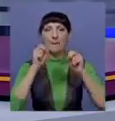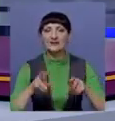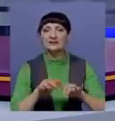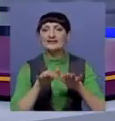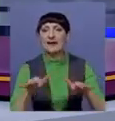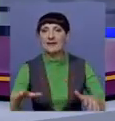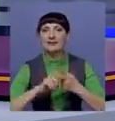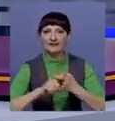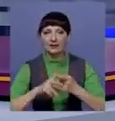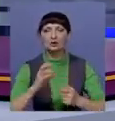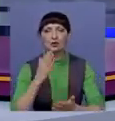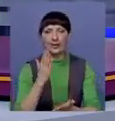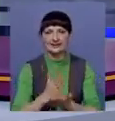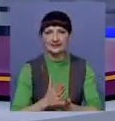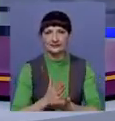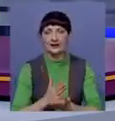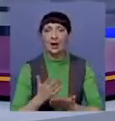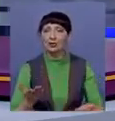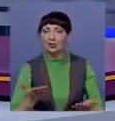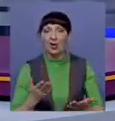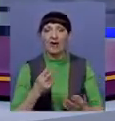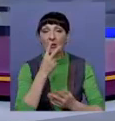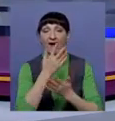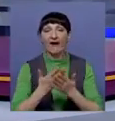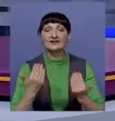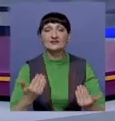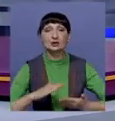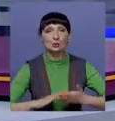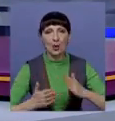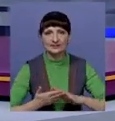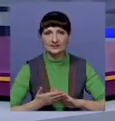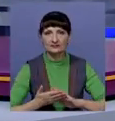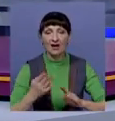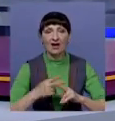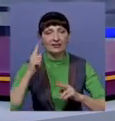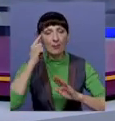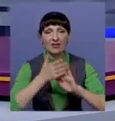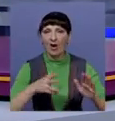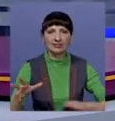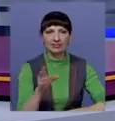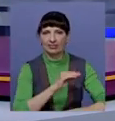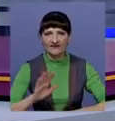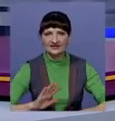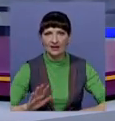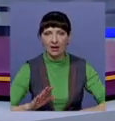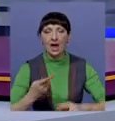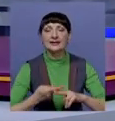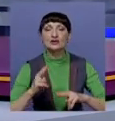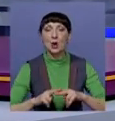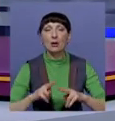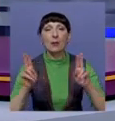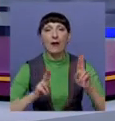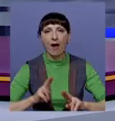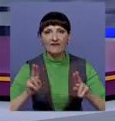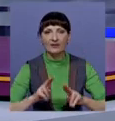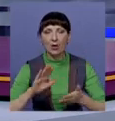распространения инфекции все еще существует. Но, увы, как показывает нынешняя ситуация, это понимают далеко не все. Насколько санитарные правила в